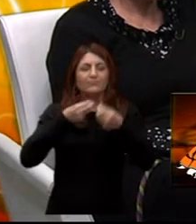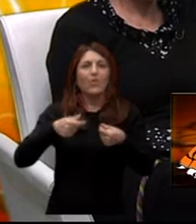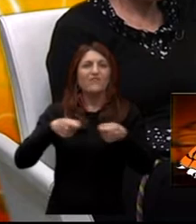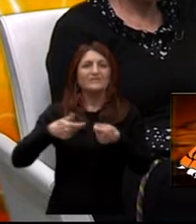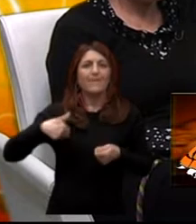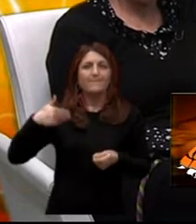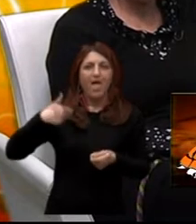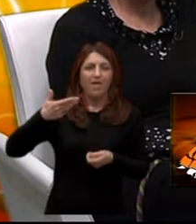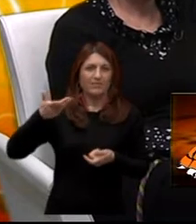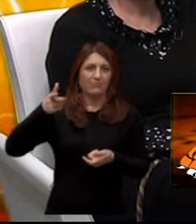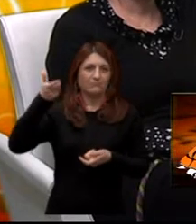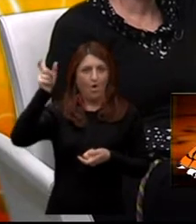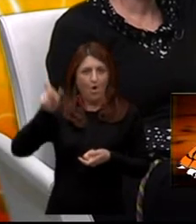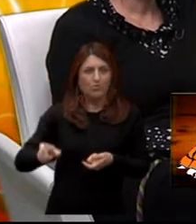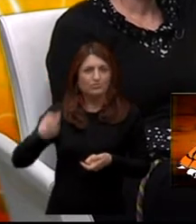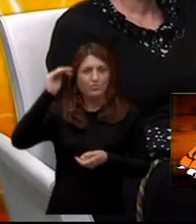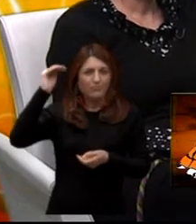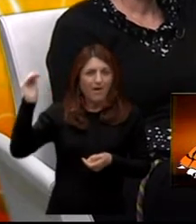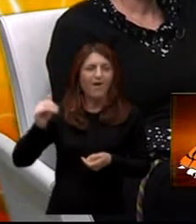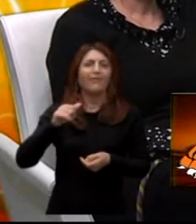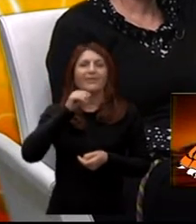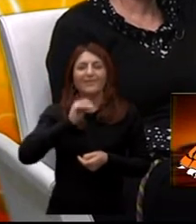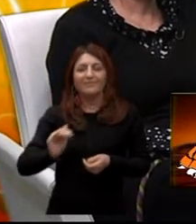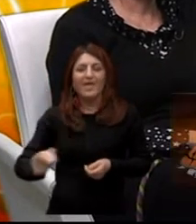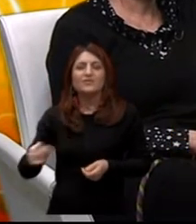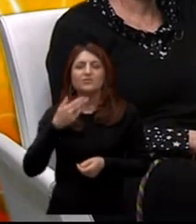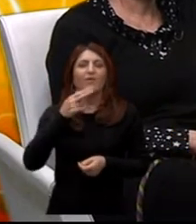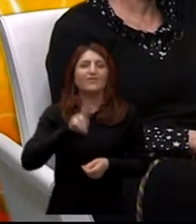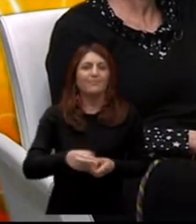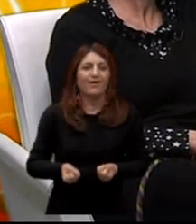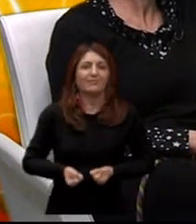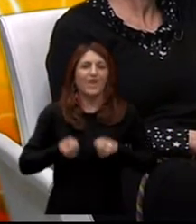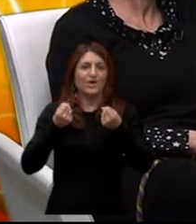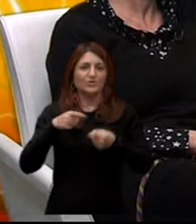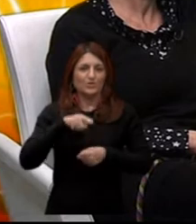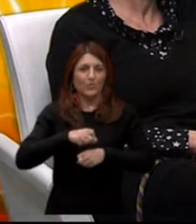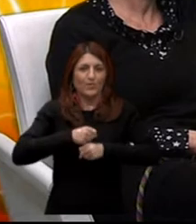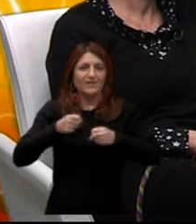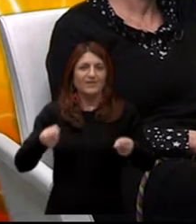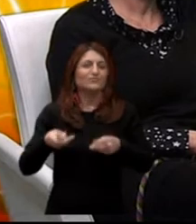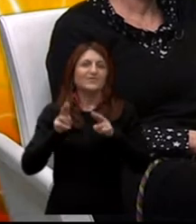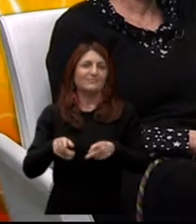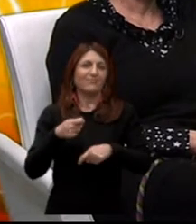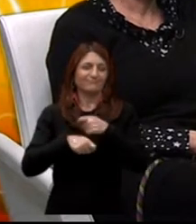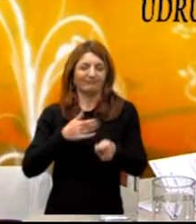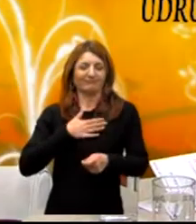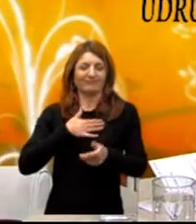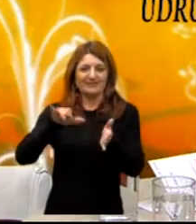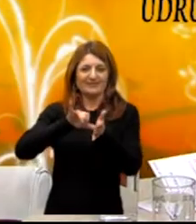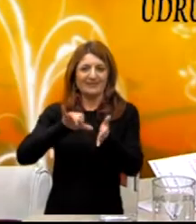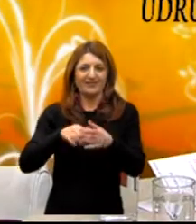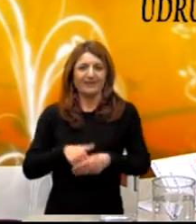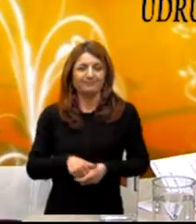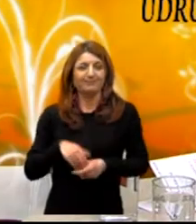određene poteškoće, ali isto tako i o djeci s teškoćama u razvoju. Evo, koje se tiču posla našeg centra. Evo, super. Vi